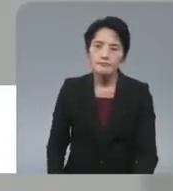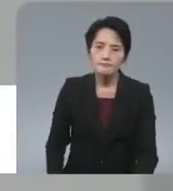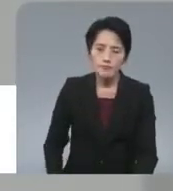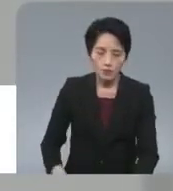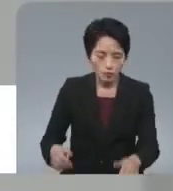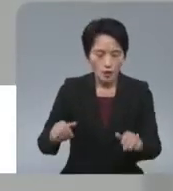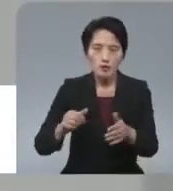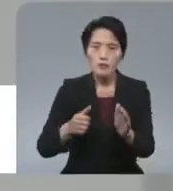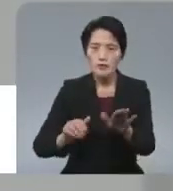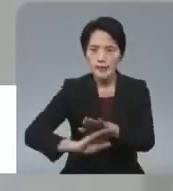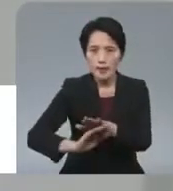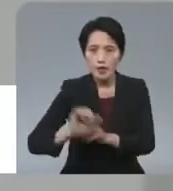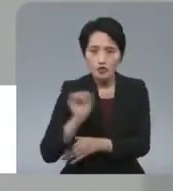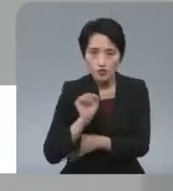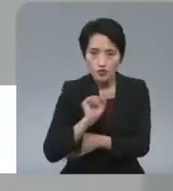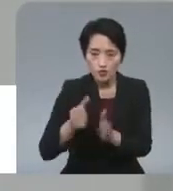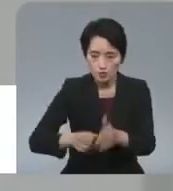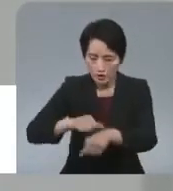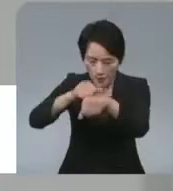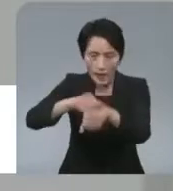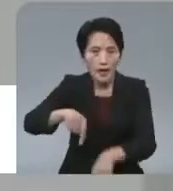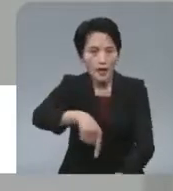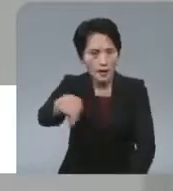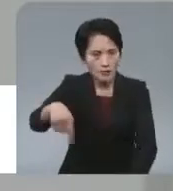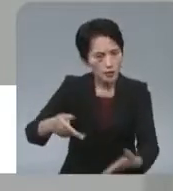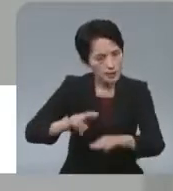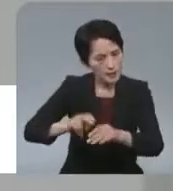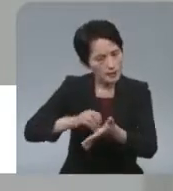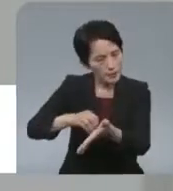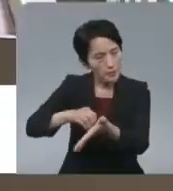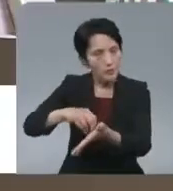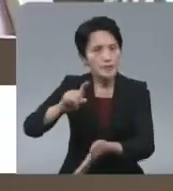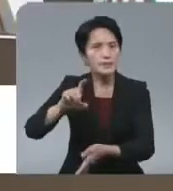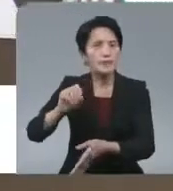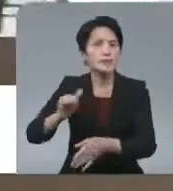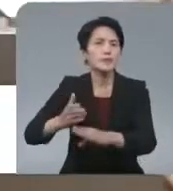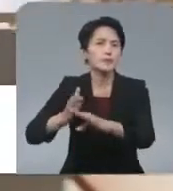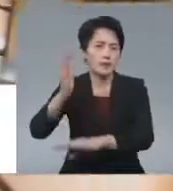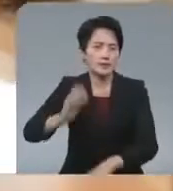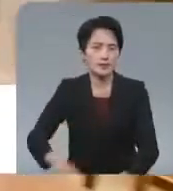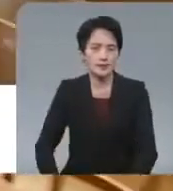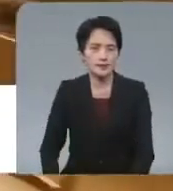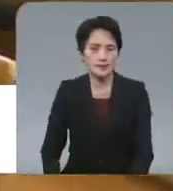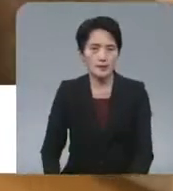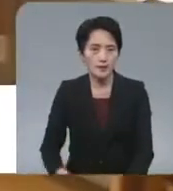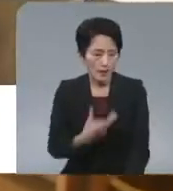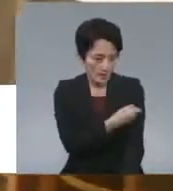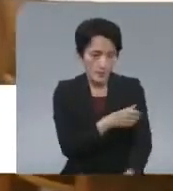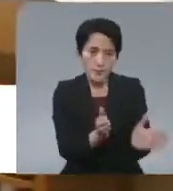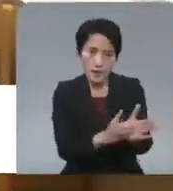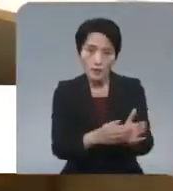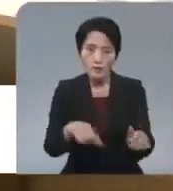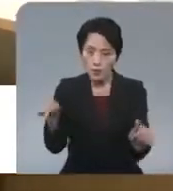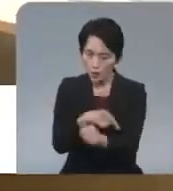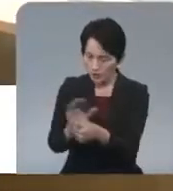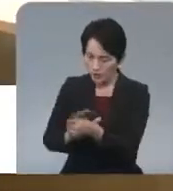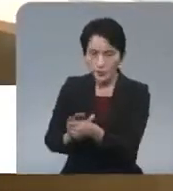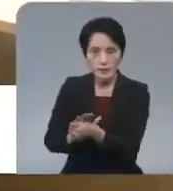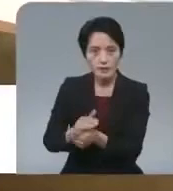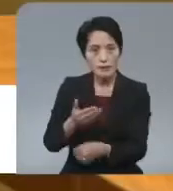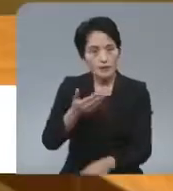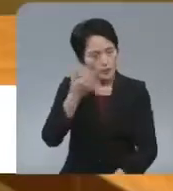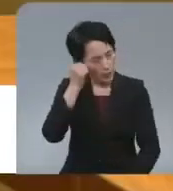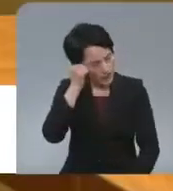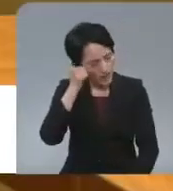als ein jahr zuvor das land verzeichnete damit seit märz den achten monat in folge an den beschäftigungszuwachs im